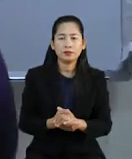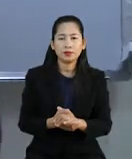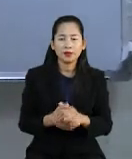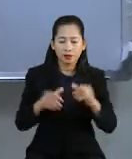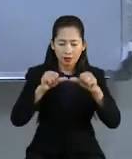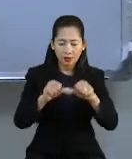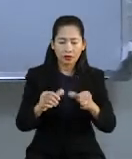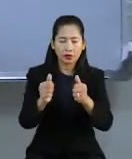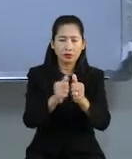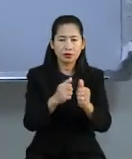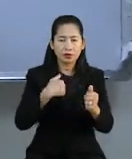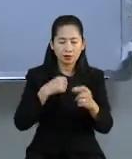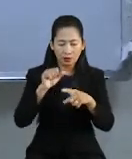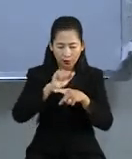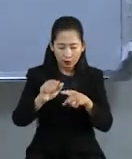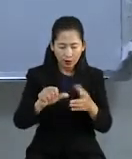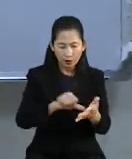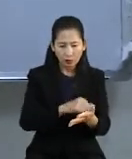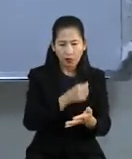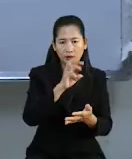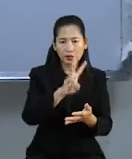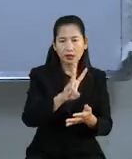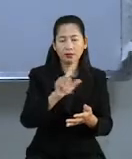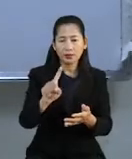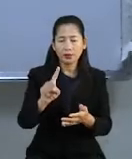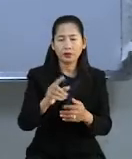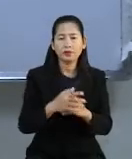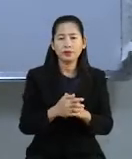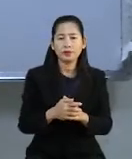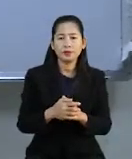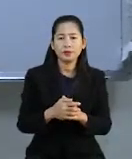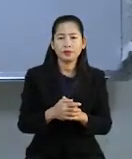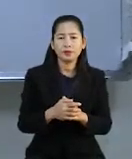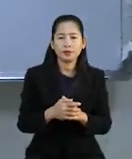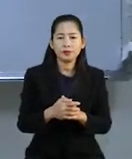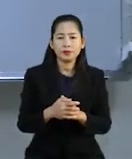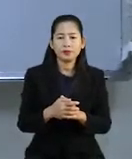chạm bàn to cho mọi người có lòng hát nơi tầm bóng tí xam sụp